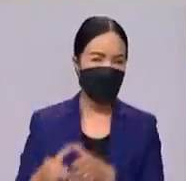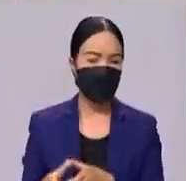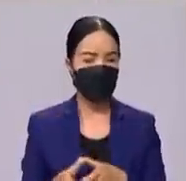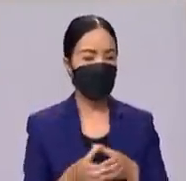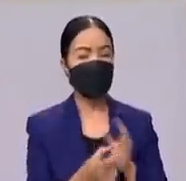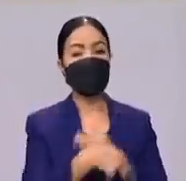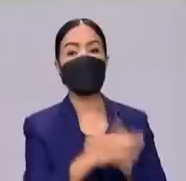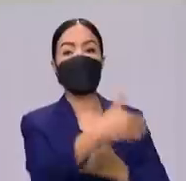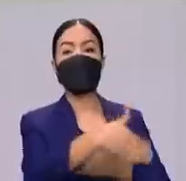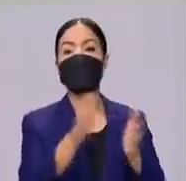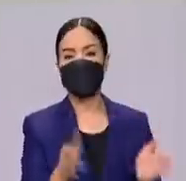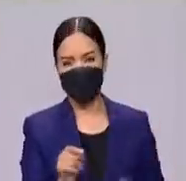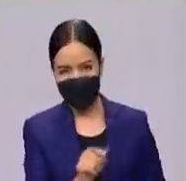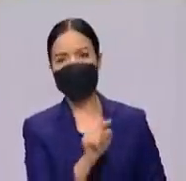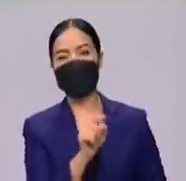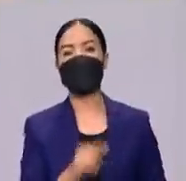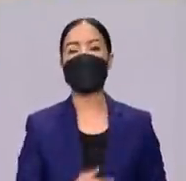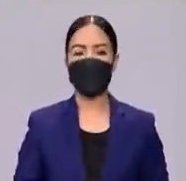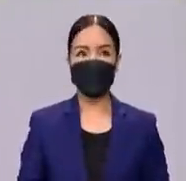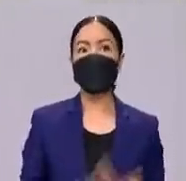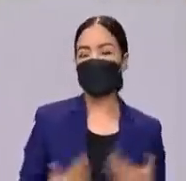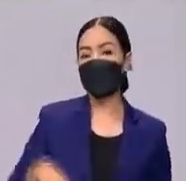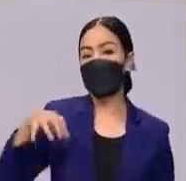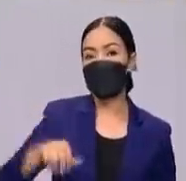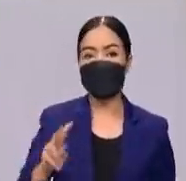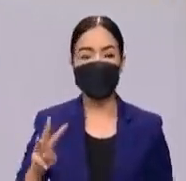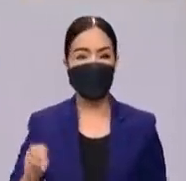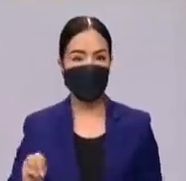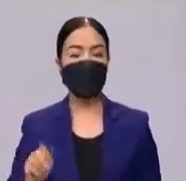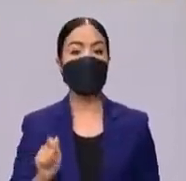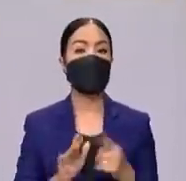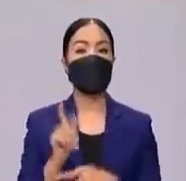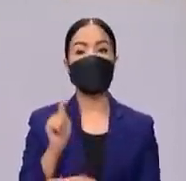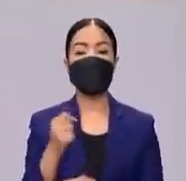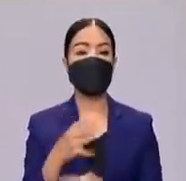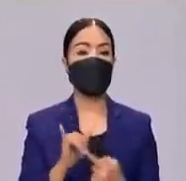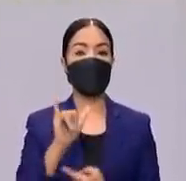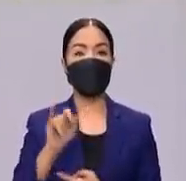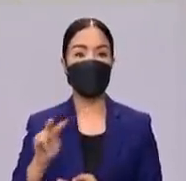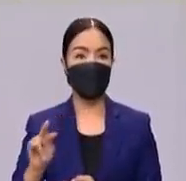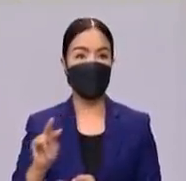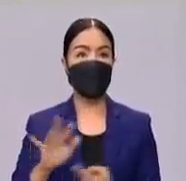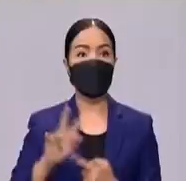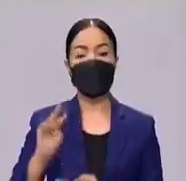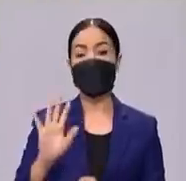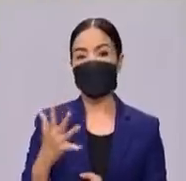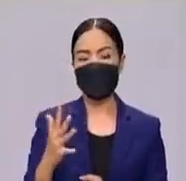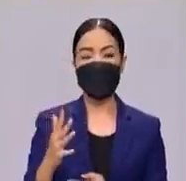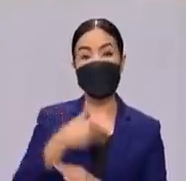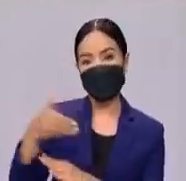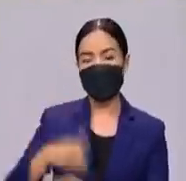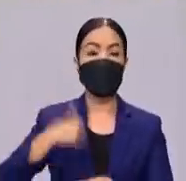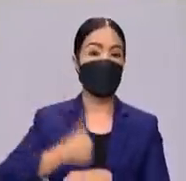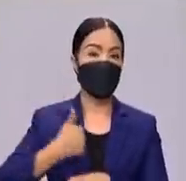คดีโดยผ่านการคัดกรองเช่นเดียวกันค่ะด้านกรมอุทยานแห่งชาติสัตว์ป่าและพันธุ์พืชก็ได้ส่งนายสุภฤกษ์กันประเสริฐหัวหน้าเขตรักษาพันธุ์สัต